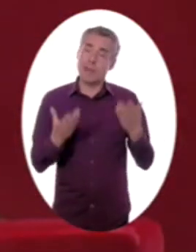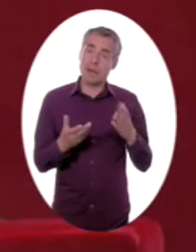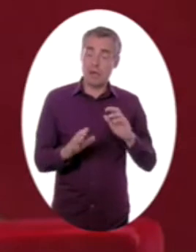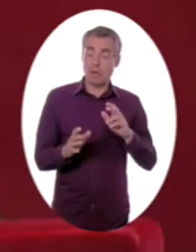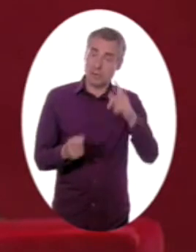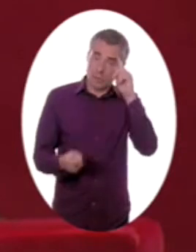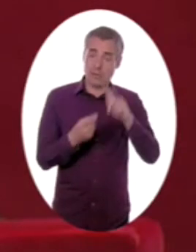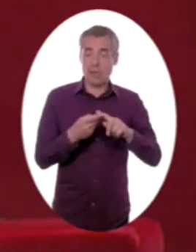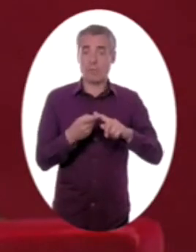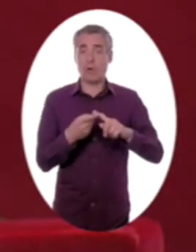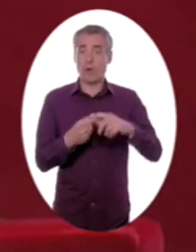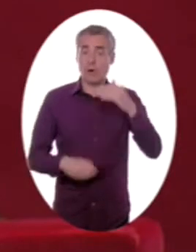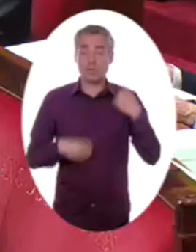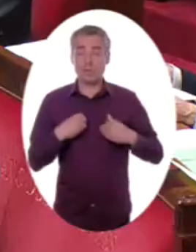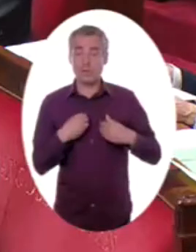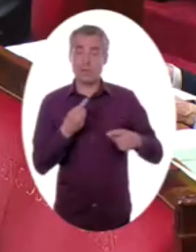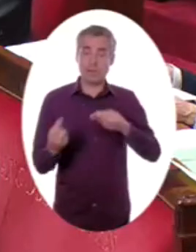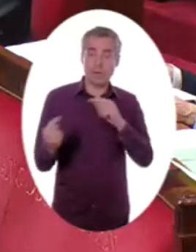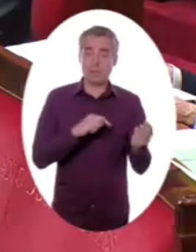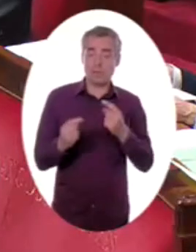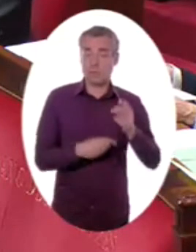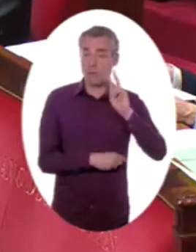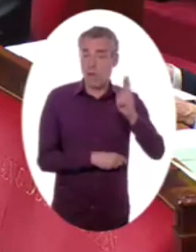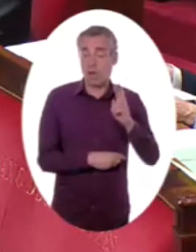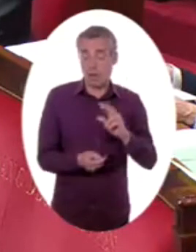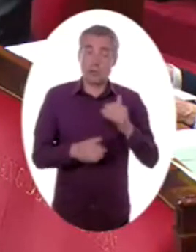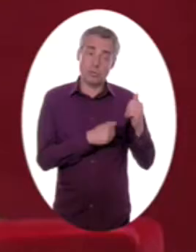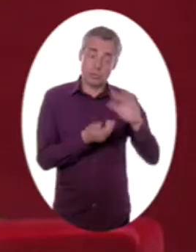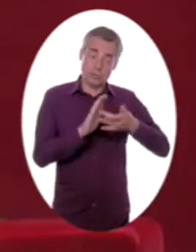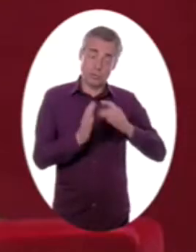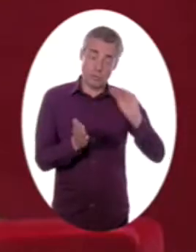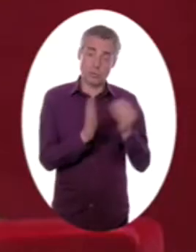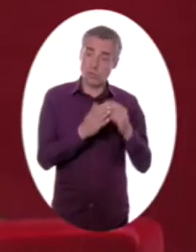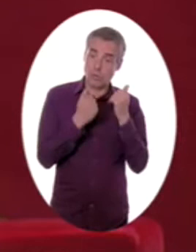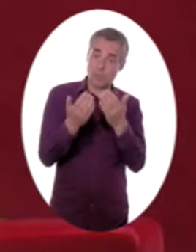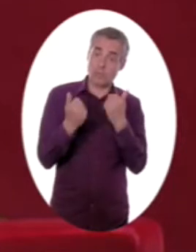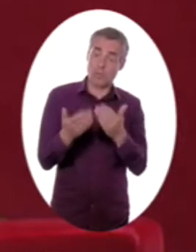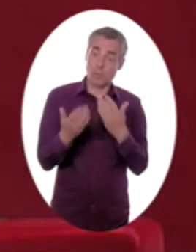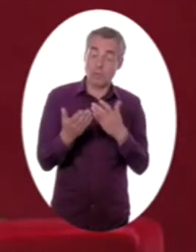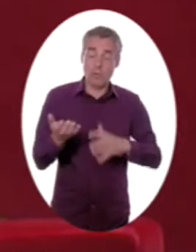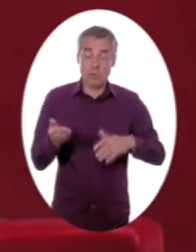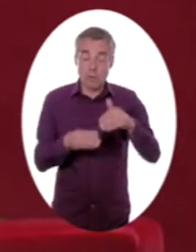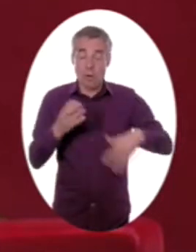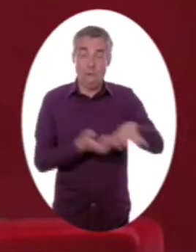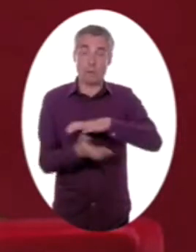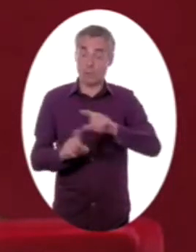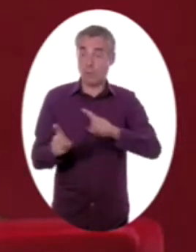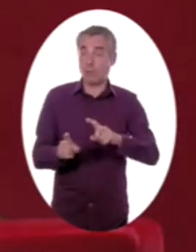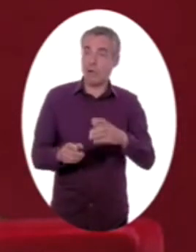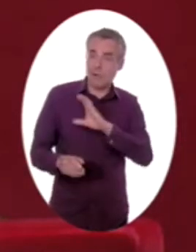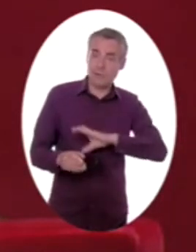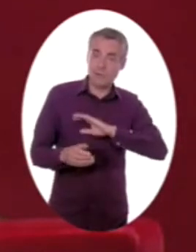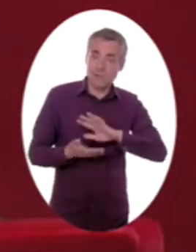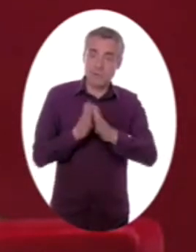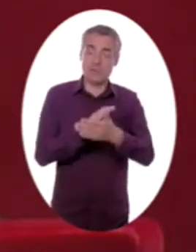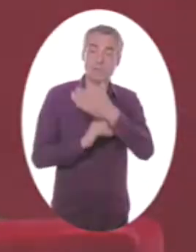du handicap. Je crois que les amendements qu'on vous a proposés ne sont pas des amendements révolutionnaires. Nous essayons d'améliorer le projet d'ordonnance. C'est ça aussi un peu